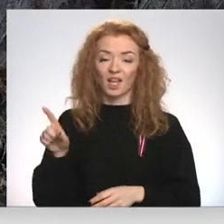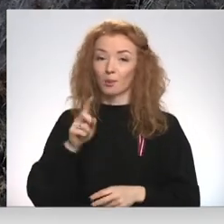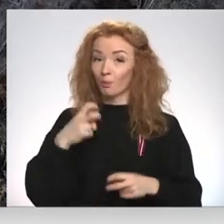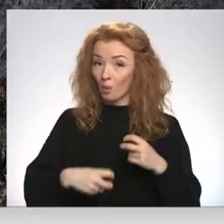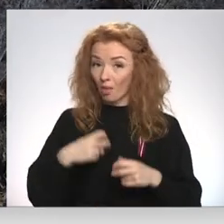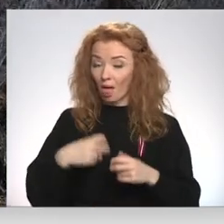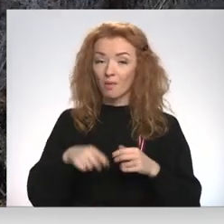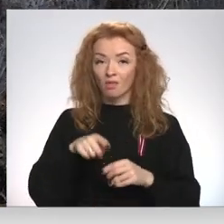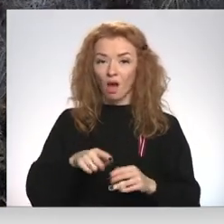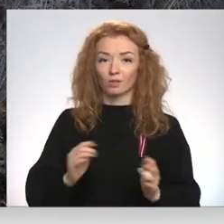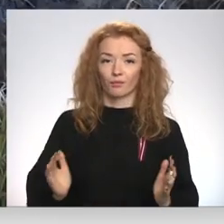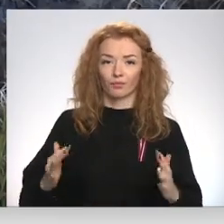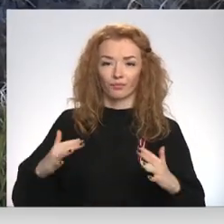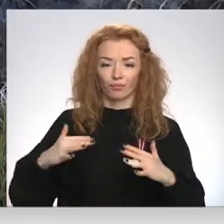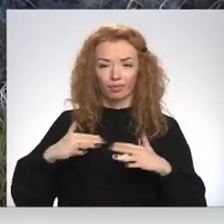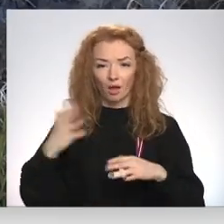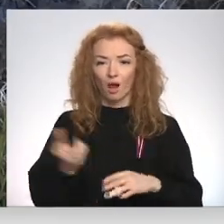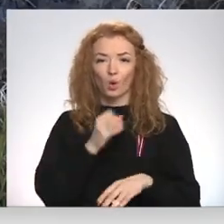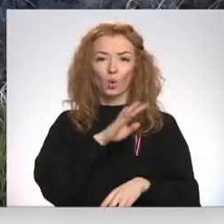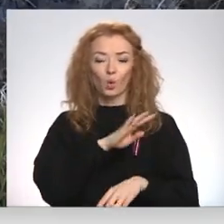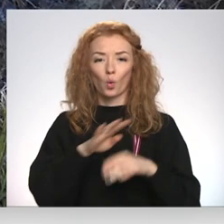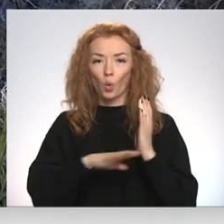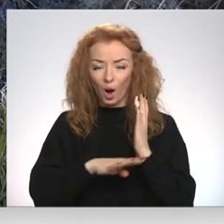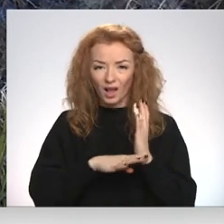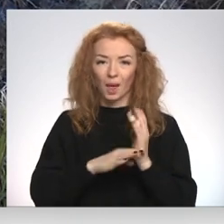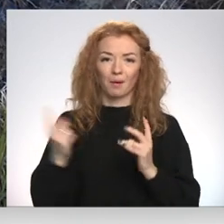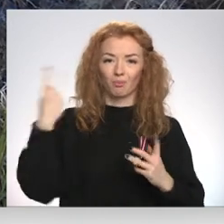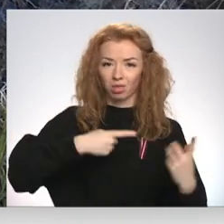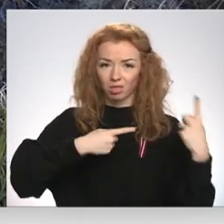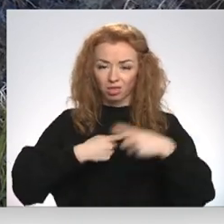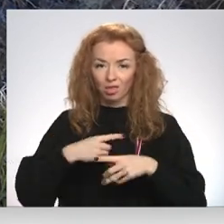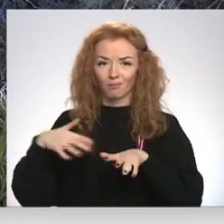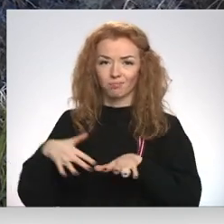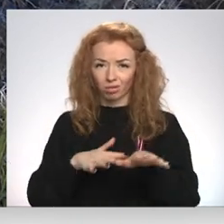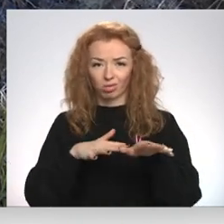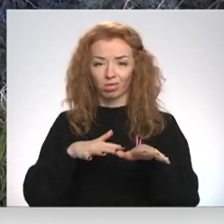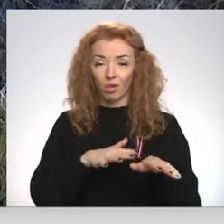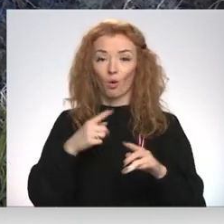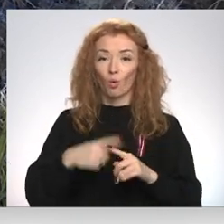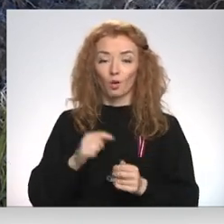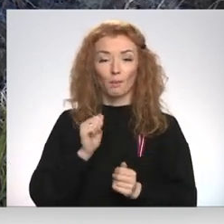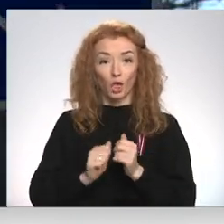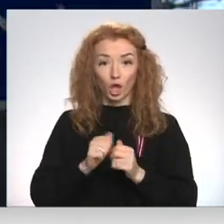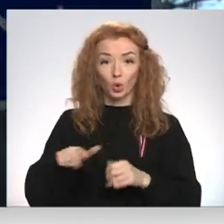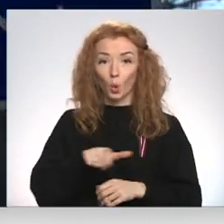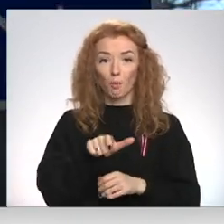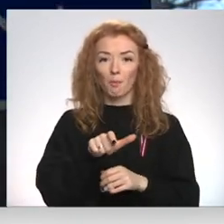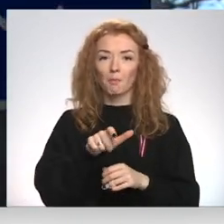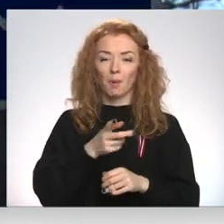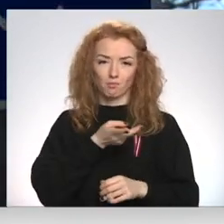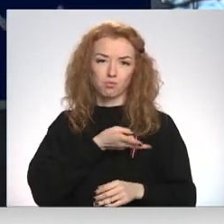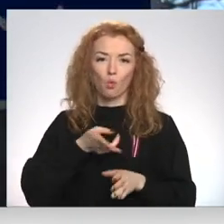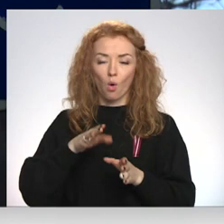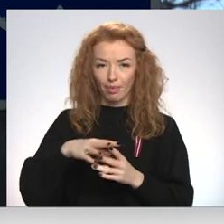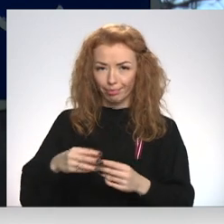ka viņas aizauga ar kokiem sagāstas, aizsērē, ciet, un, principā, bieži arī upe iet bojā. Šī Laucesa